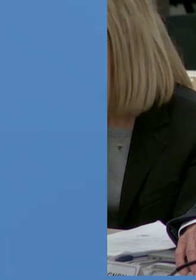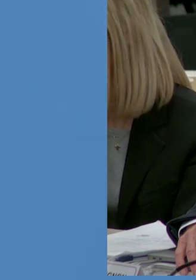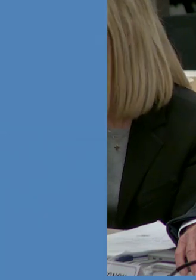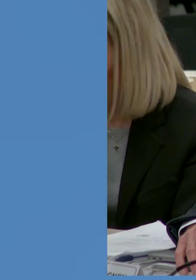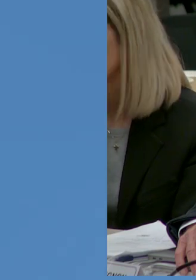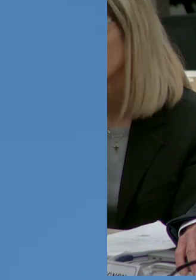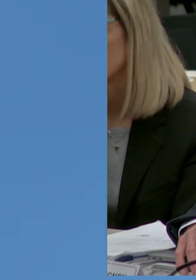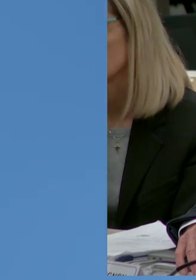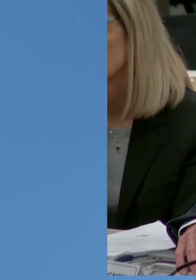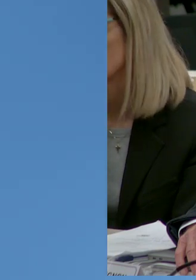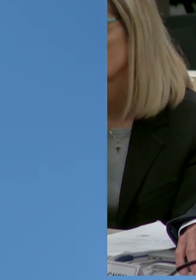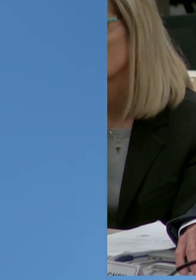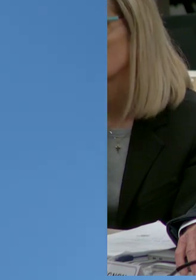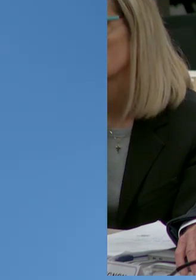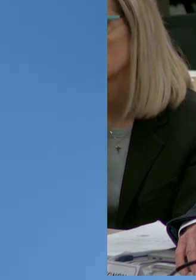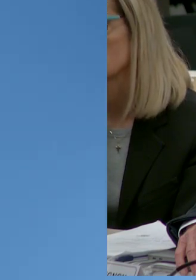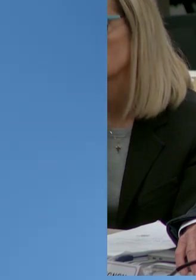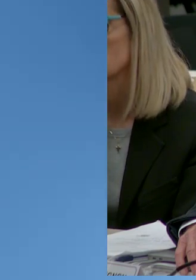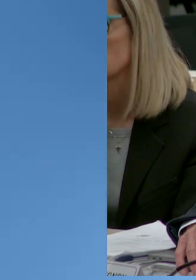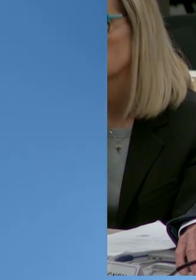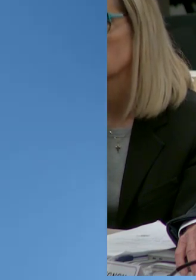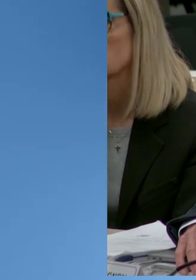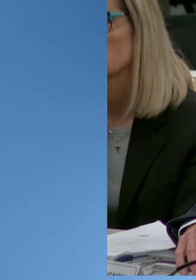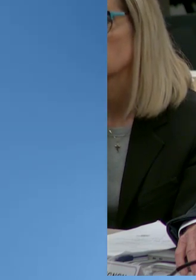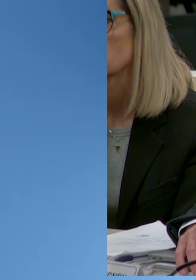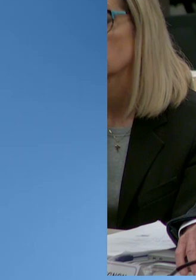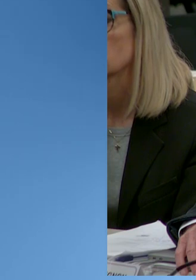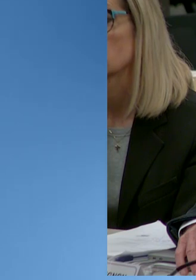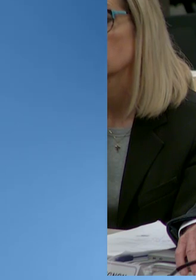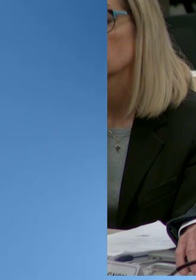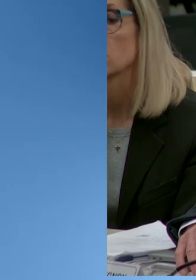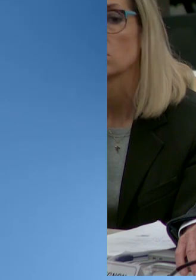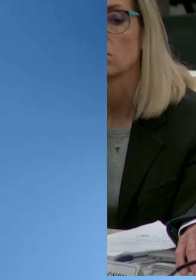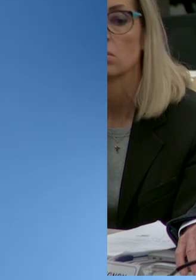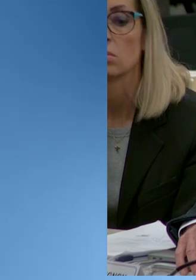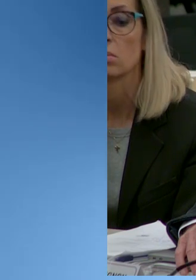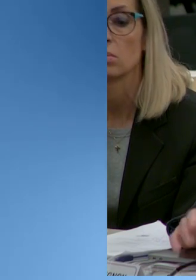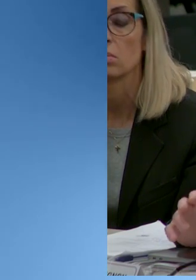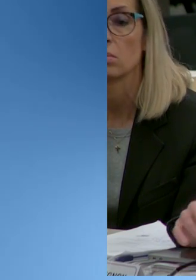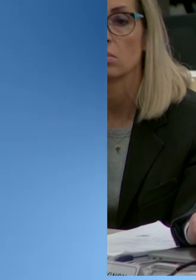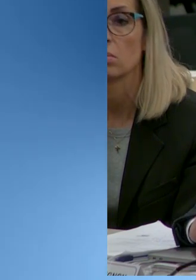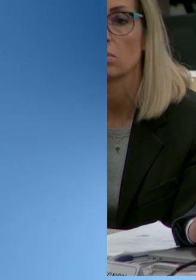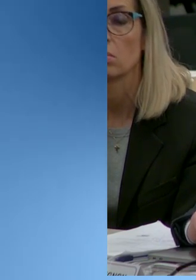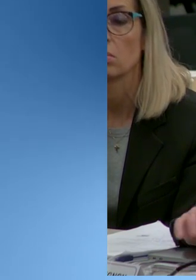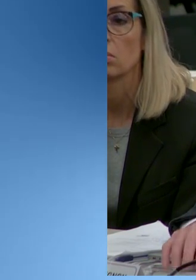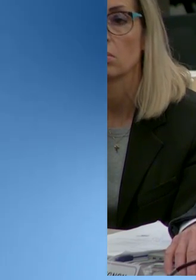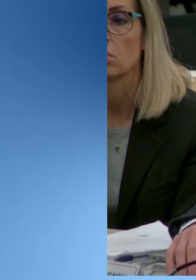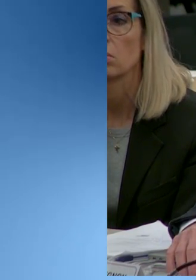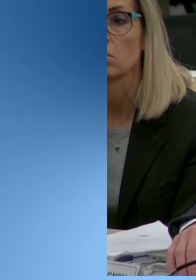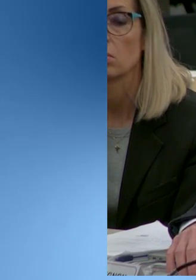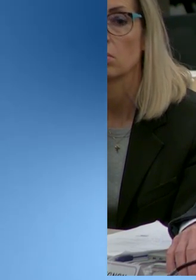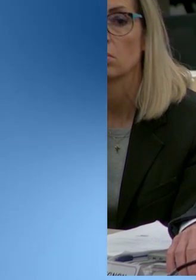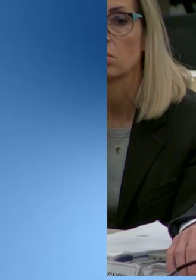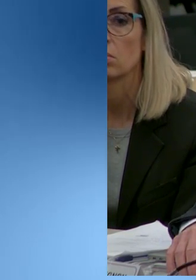comme toujours des des fait et des décisions qui sont prises à quelques-uns alors nous nous espérons pour lui parce